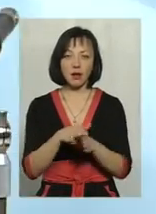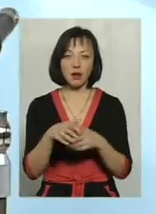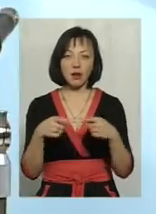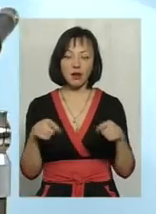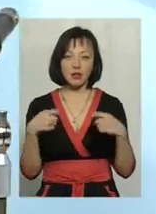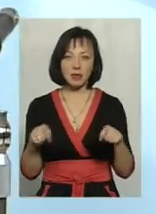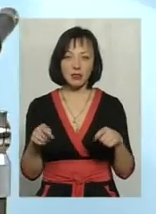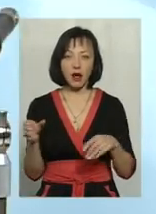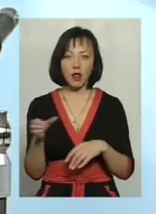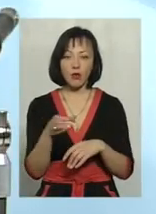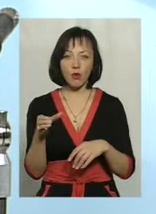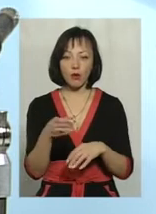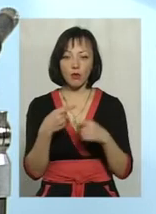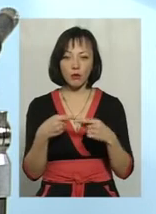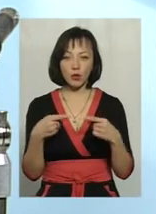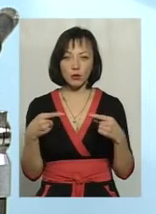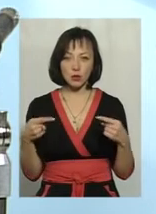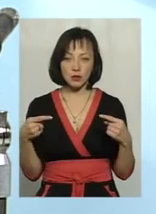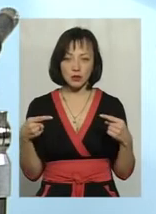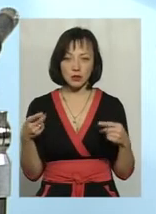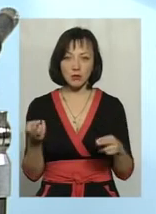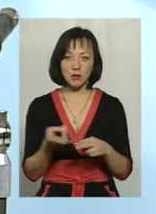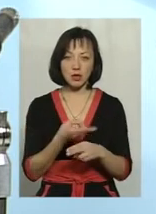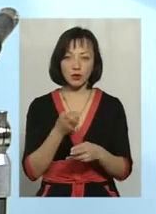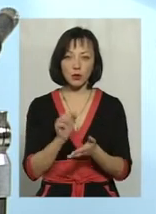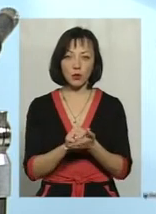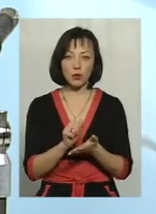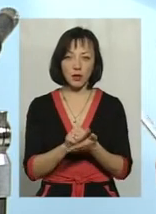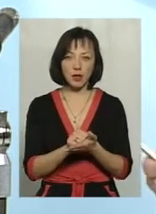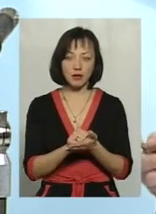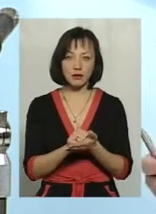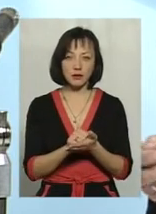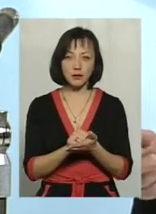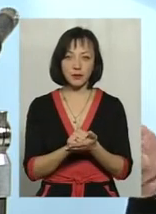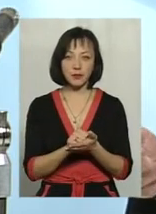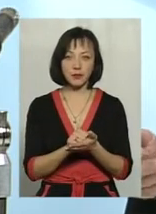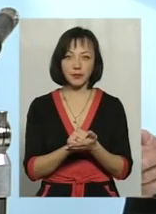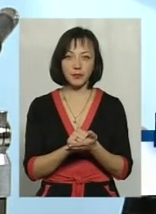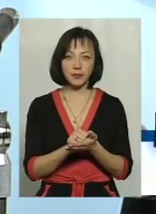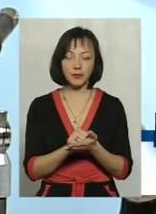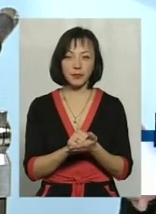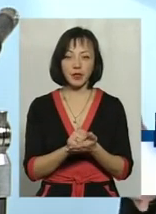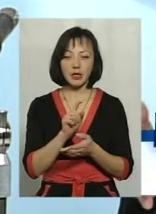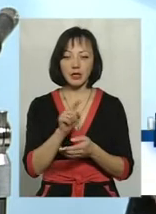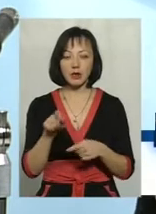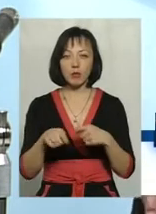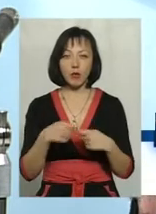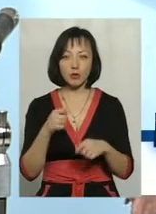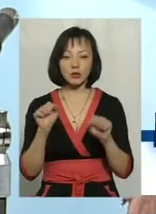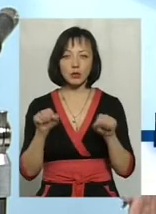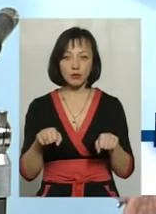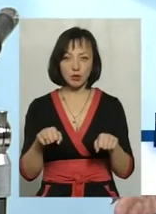реалізація алкогольної продукції без документів. Тобто ті порушення, які можуть